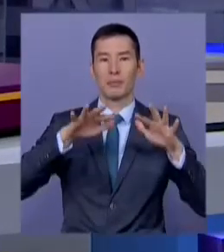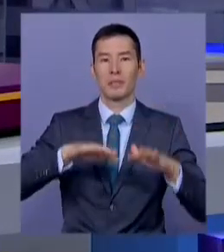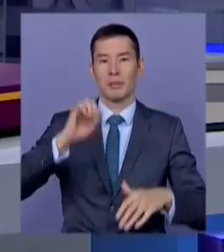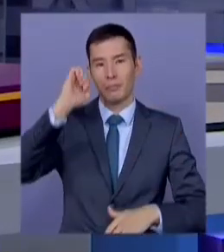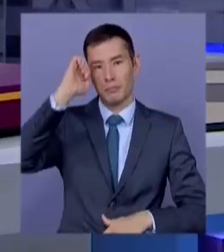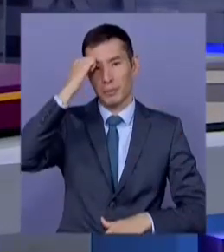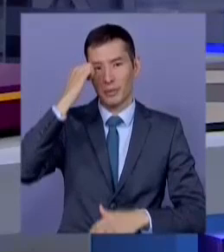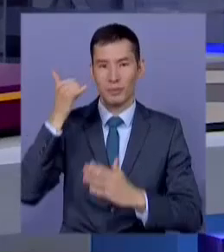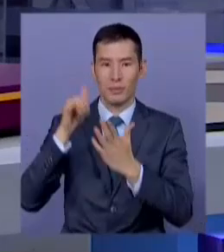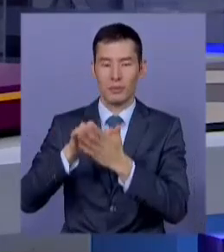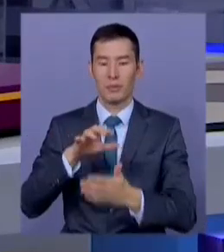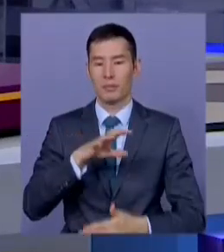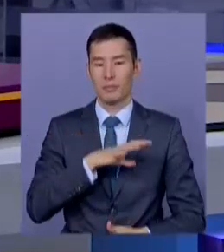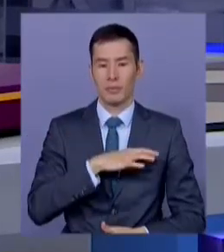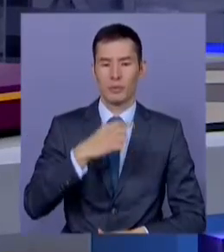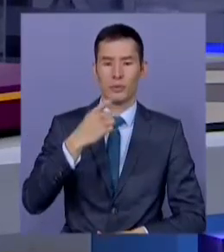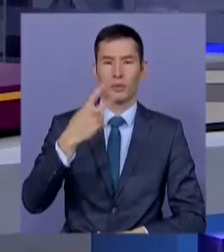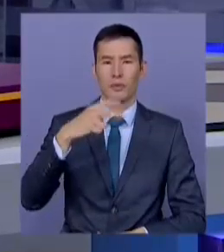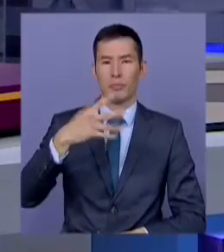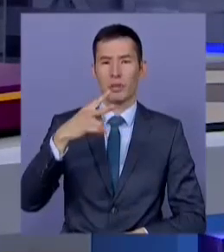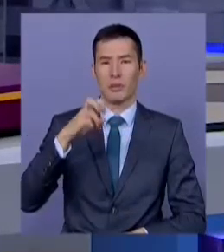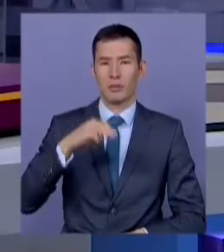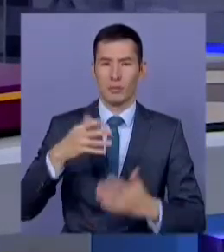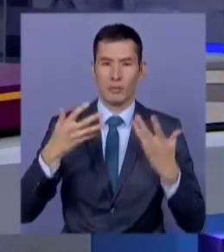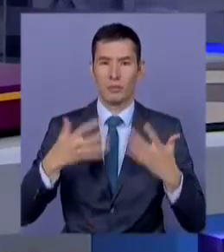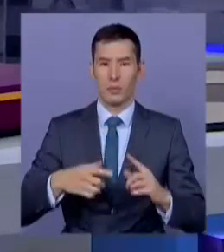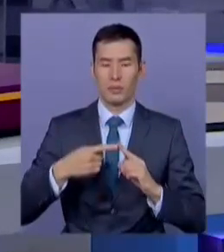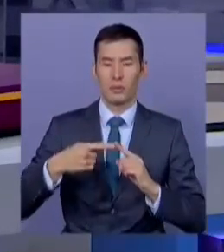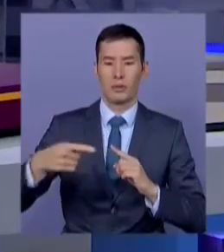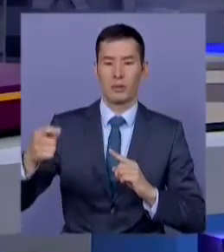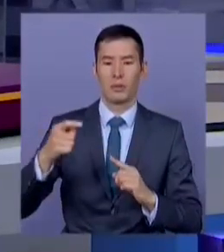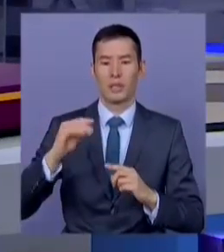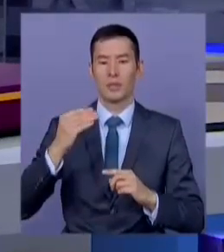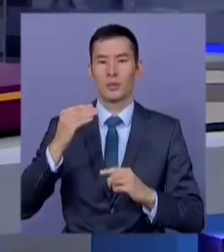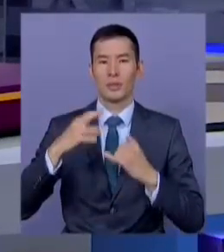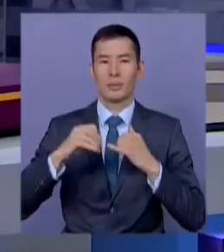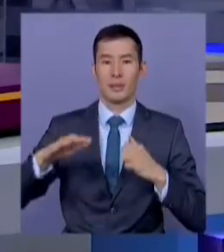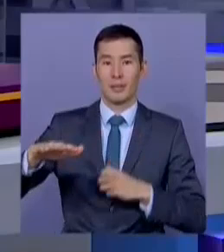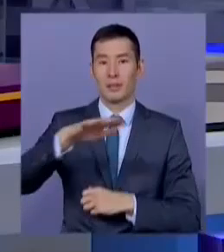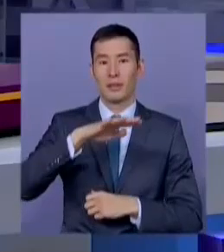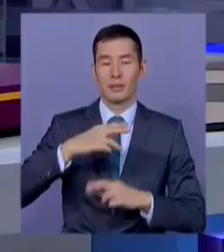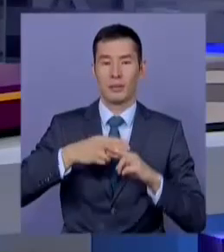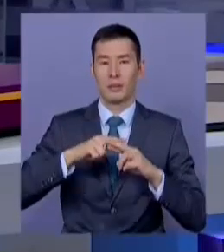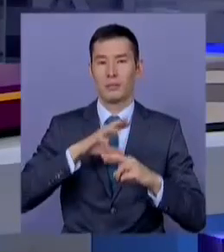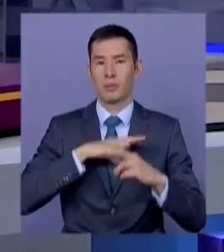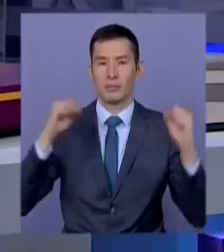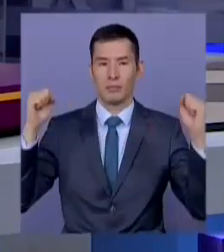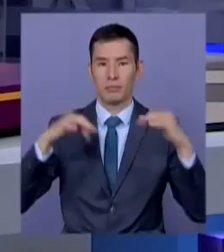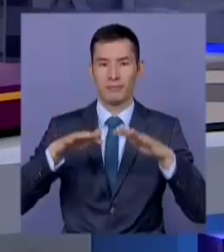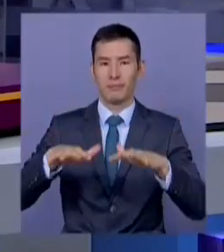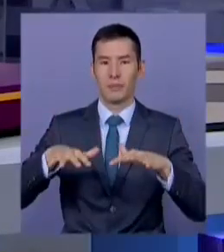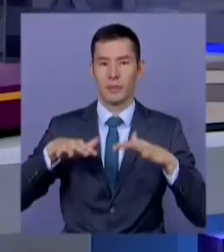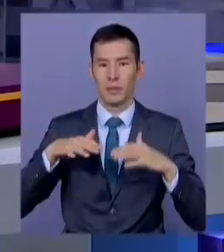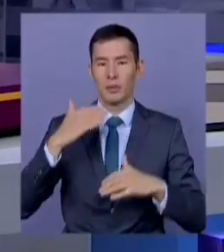жылдығы еліміздің әр өңірінде кеңінен тойланып жатыр. Жетісу жеріндегі торқалы тойда ғылыми тәжірибелік конференция өтіп, ақынның